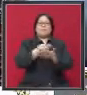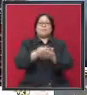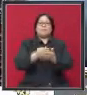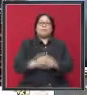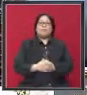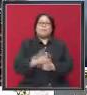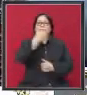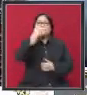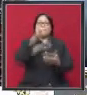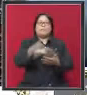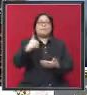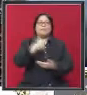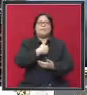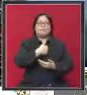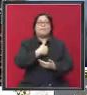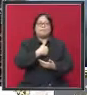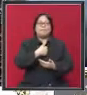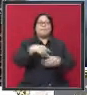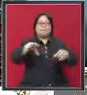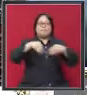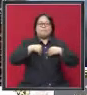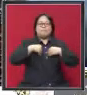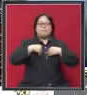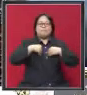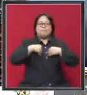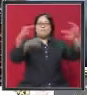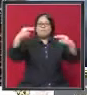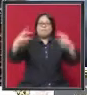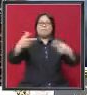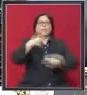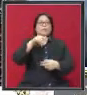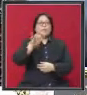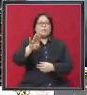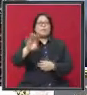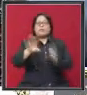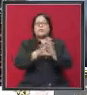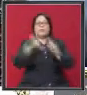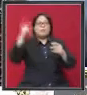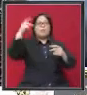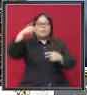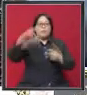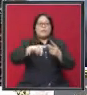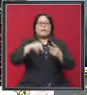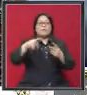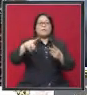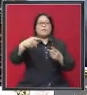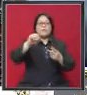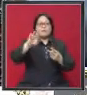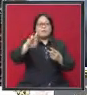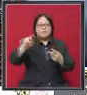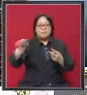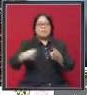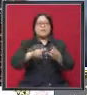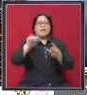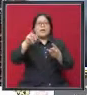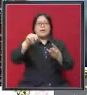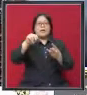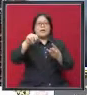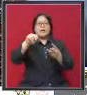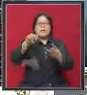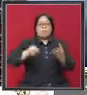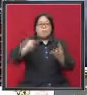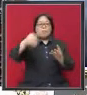Kewangan. Oleh itu, kita mengambil kira permintaan dari ahli parlimen seperti Yang Berhormat Pontian, Pasir Mas, Arau dan Muar